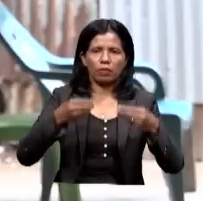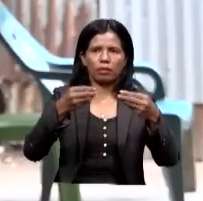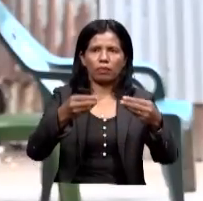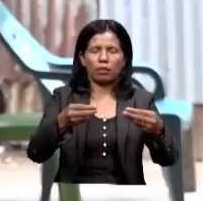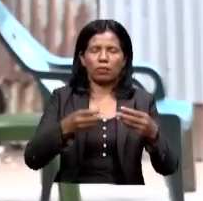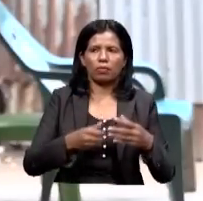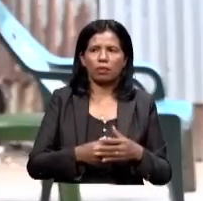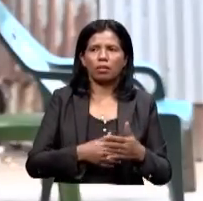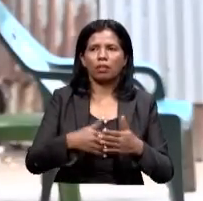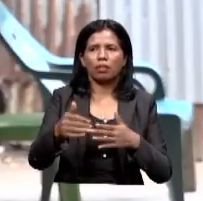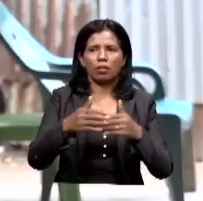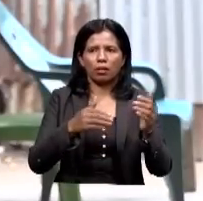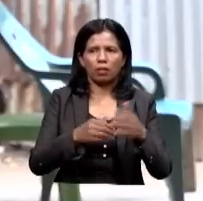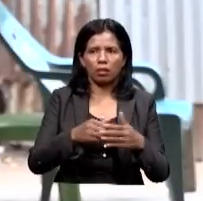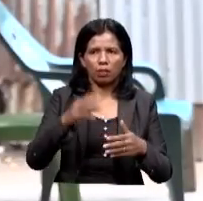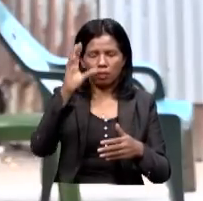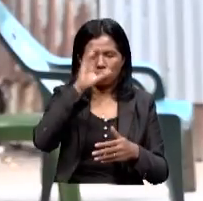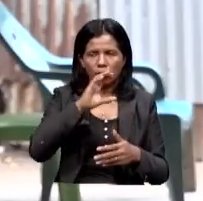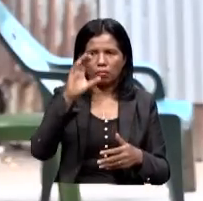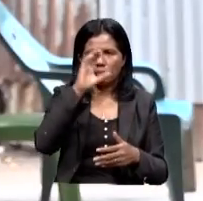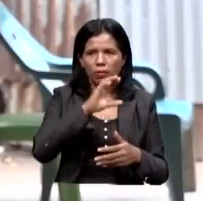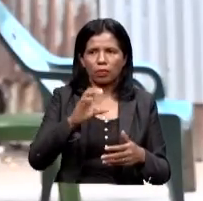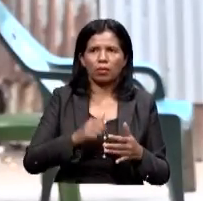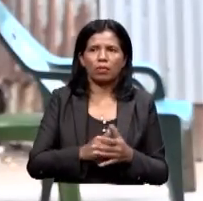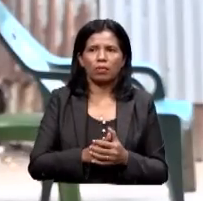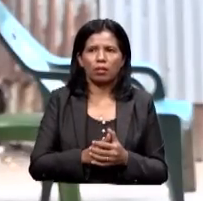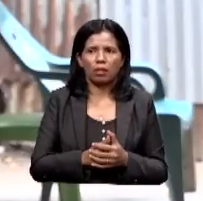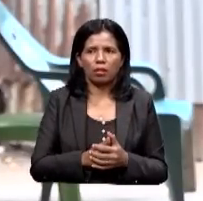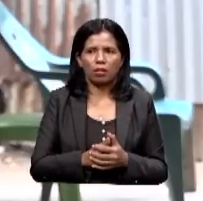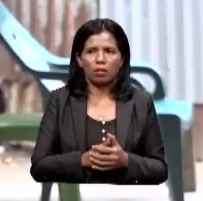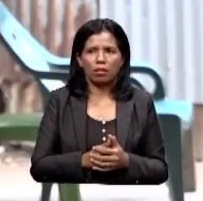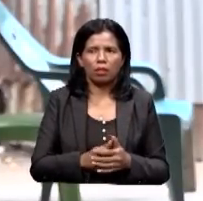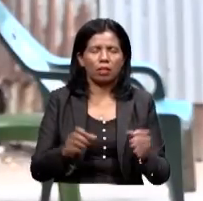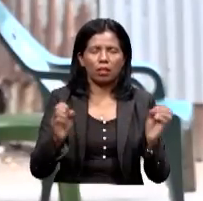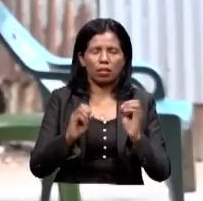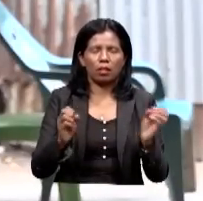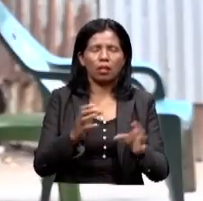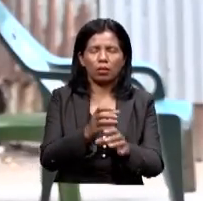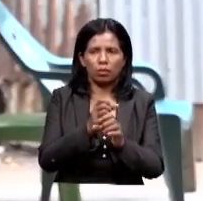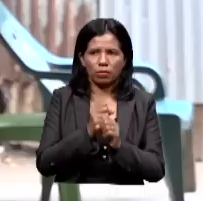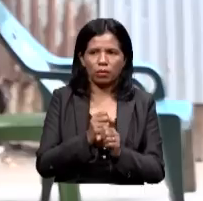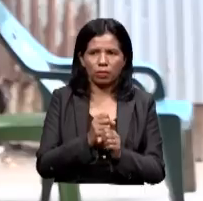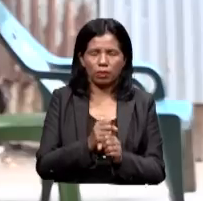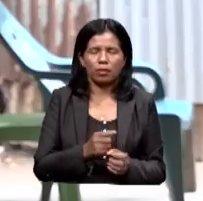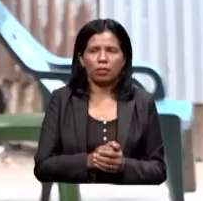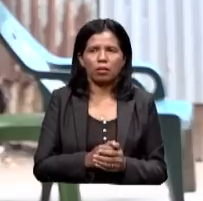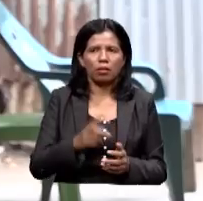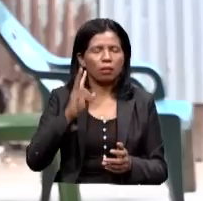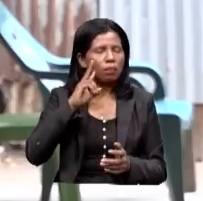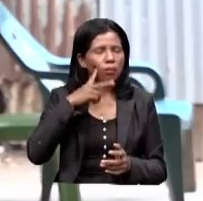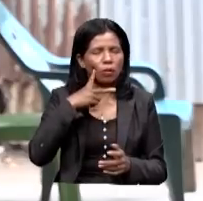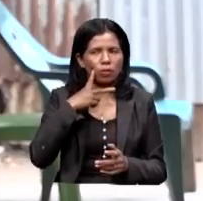han saya dal rumah han ia buka wambah han kilu daruani hatan hela antani lah husu ke leheliu han saya modo wan saya